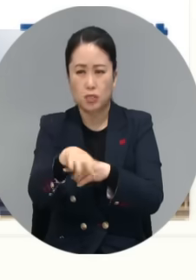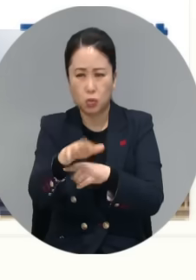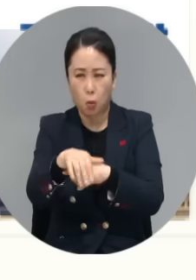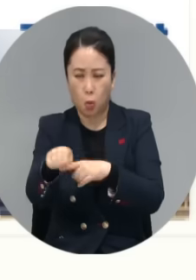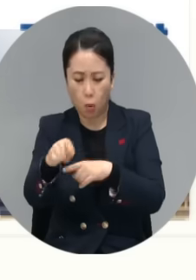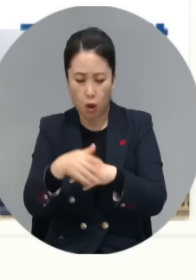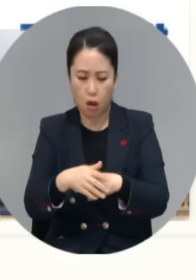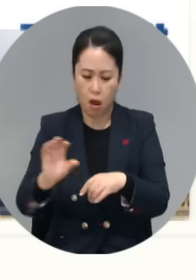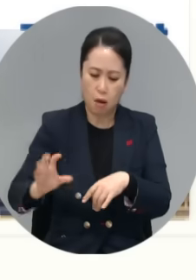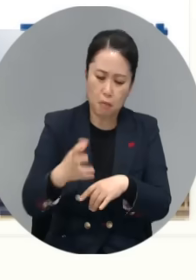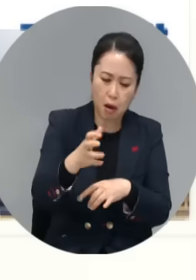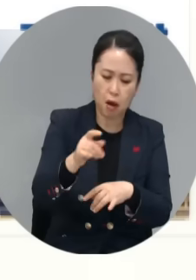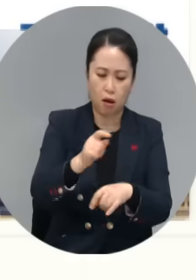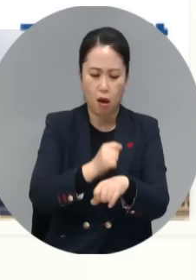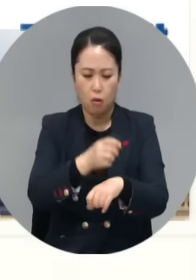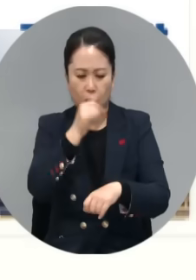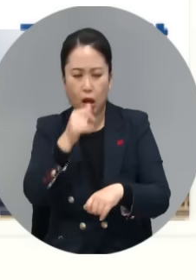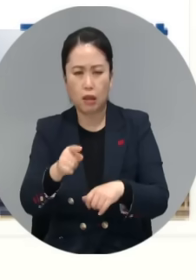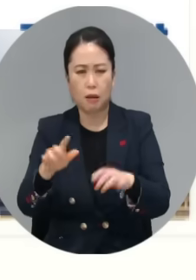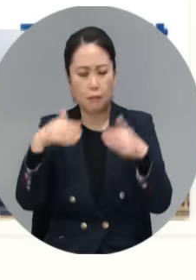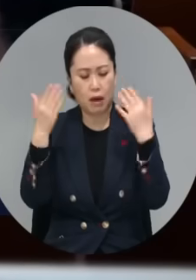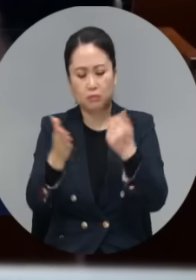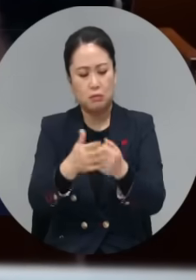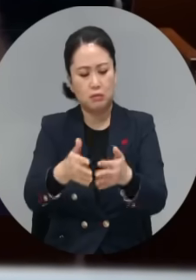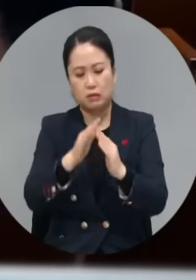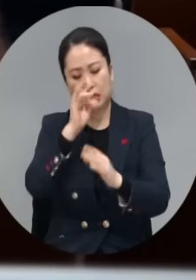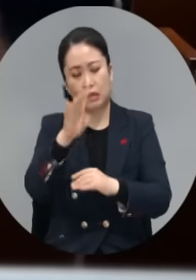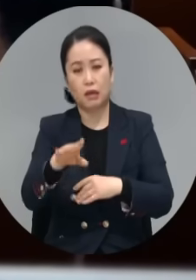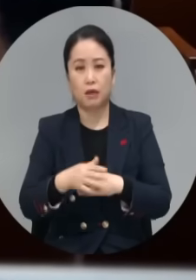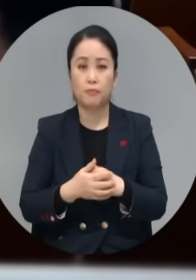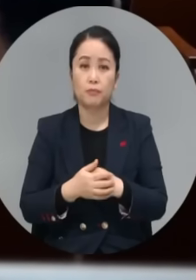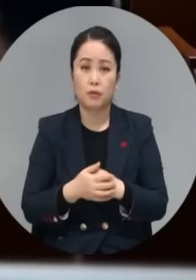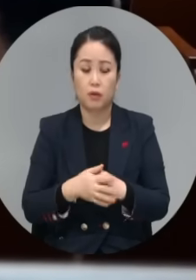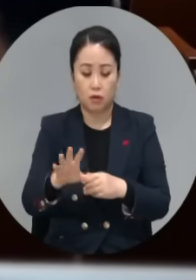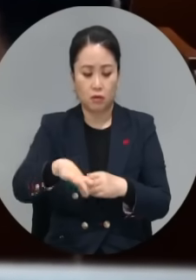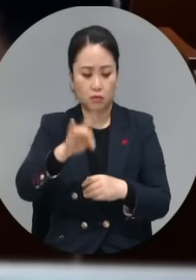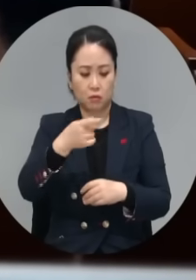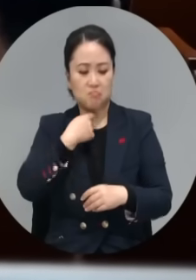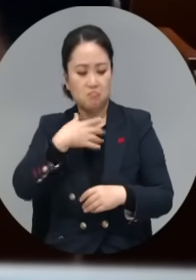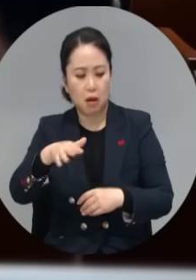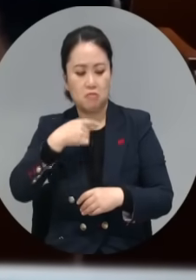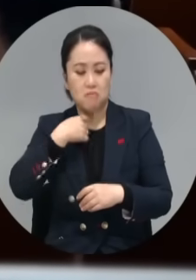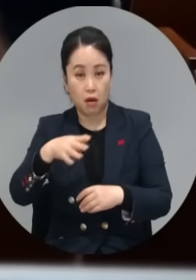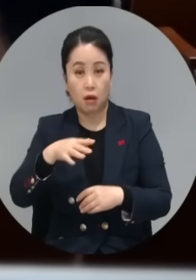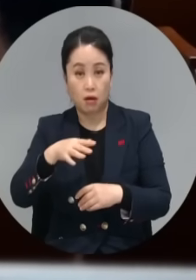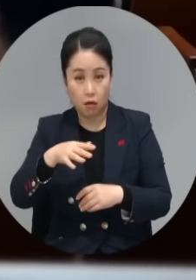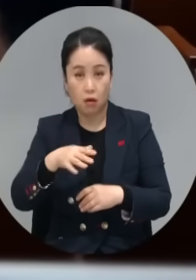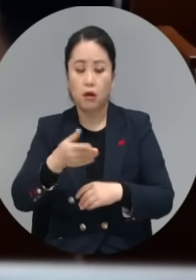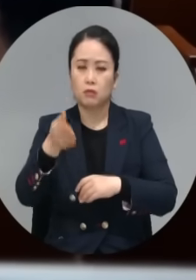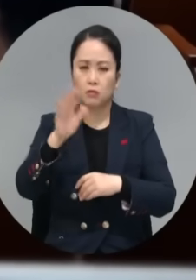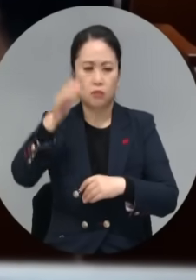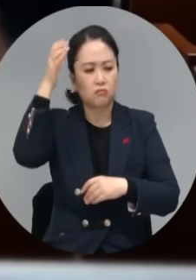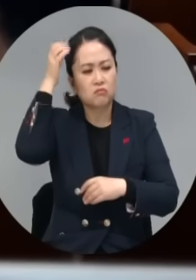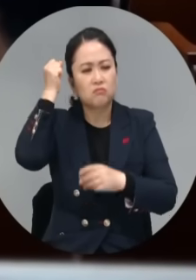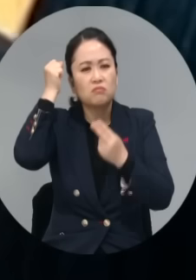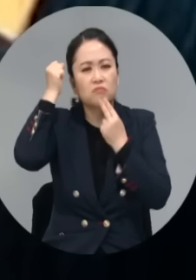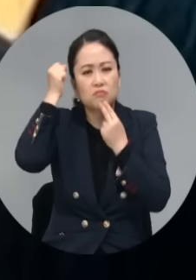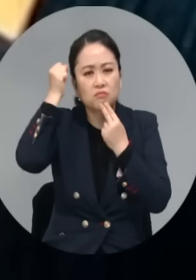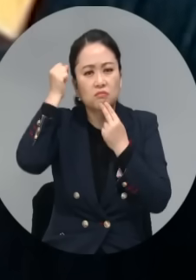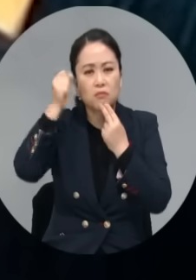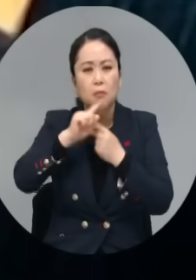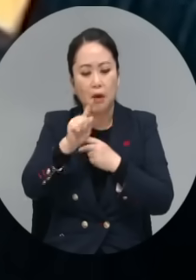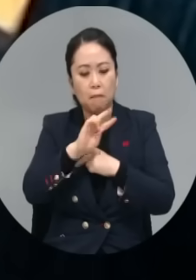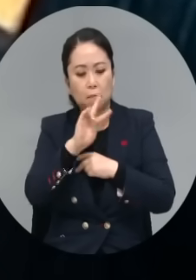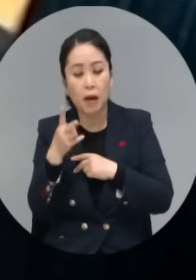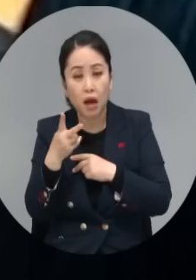내가 알았더니 발음 되면 설치도 안 돼. 처음엔 부인하던 이 부사장은 기억이 잘 나지 않는다고 말을